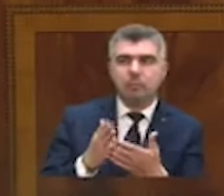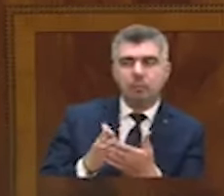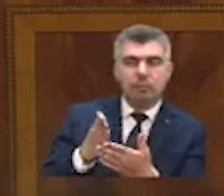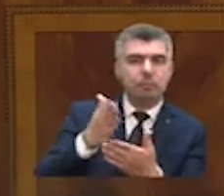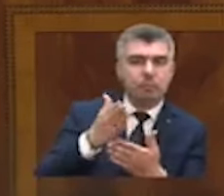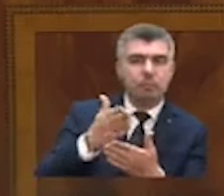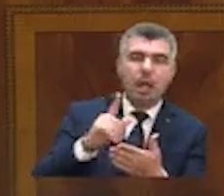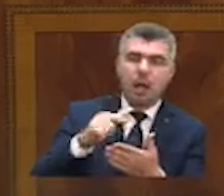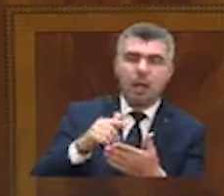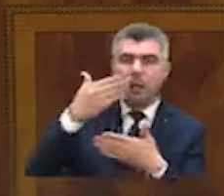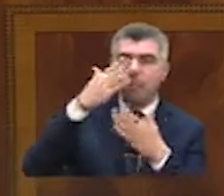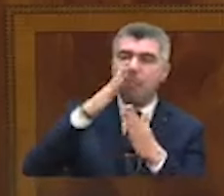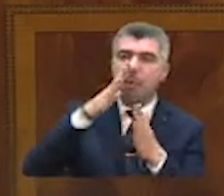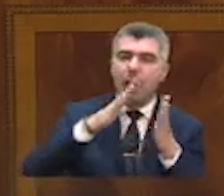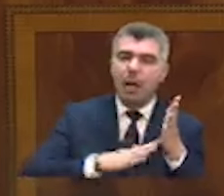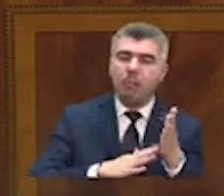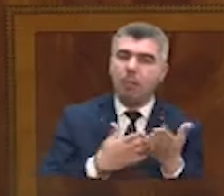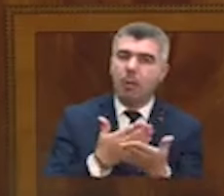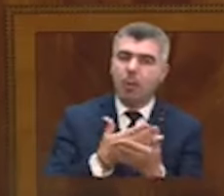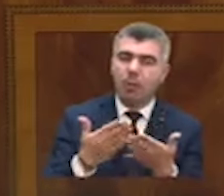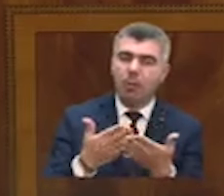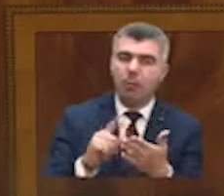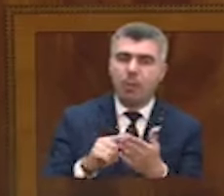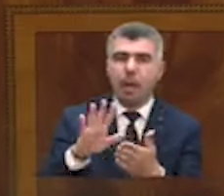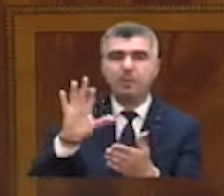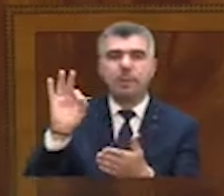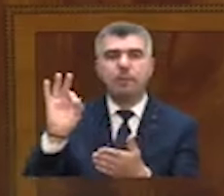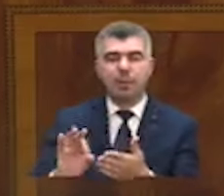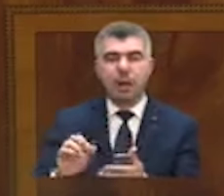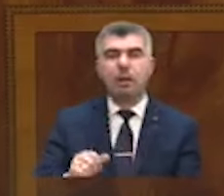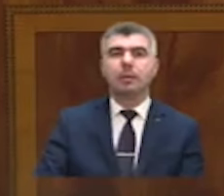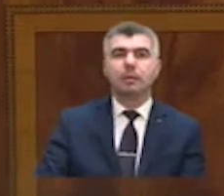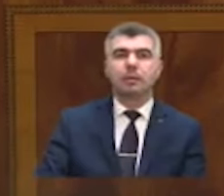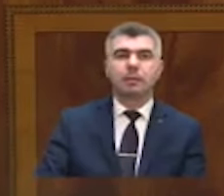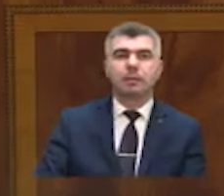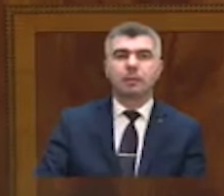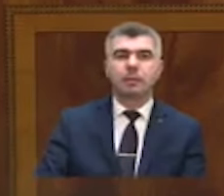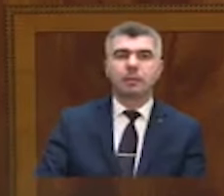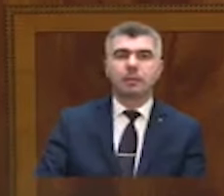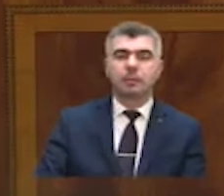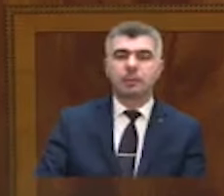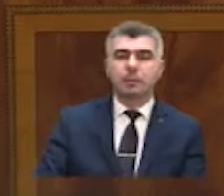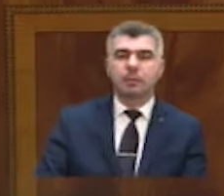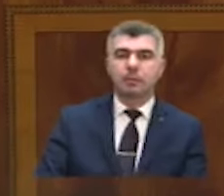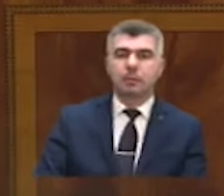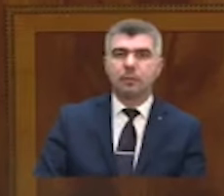الاقاليم ديال المملكه المغربيه وهذا شيء جد ايجابي على ايين